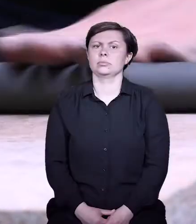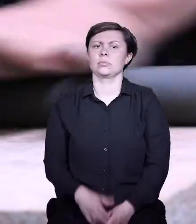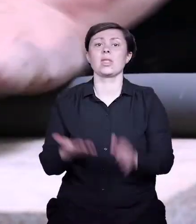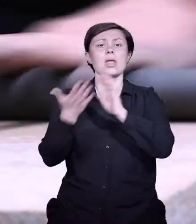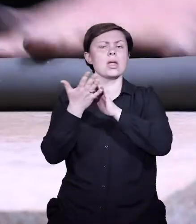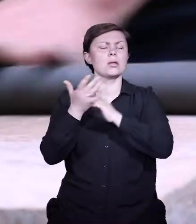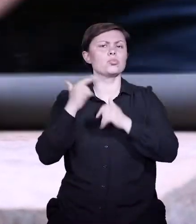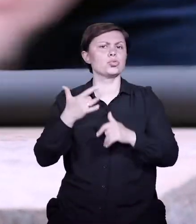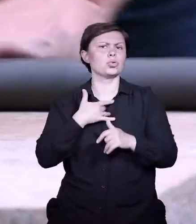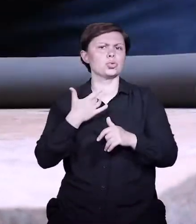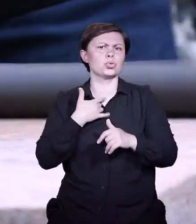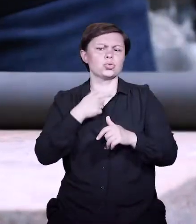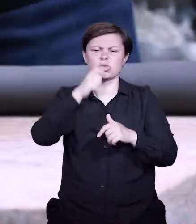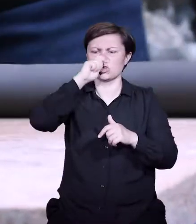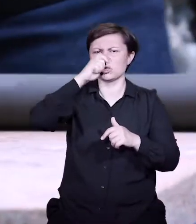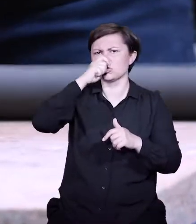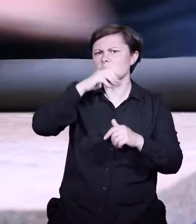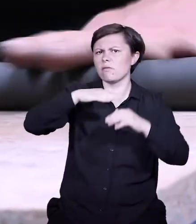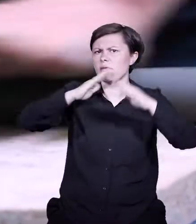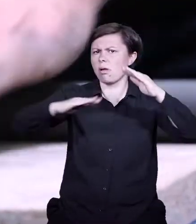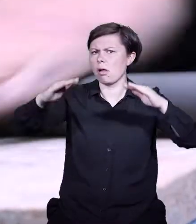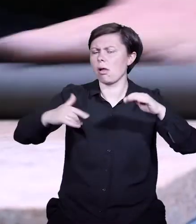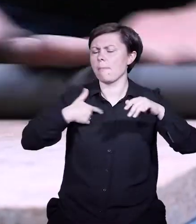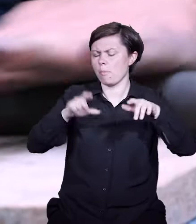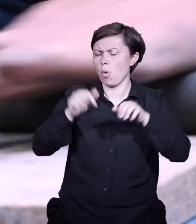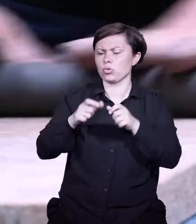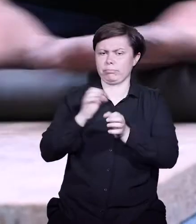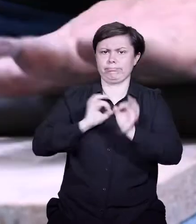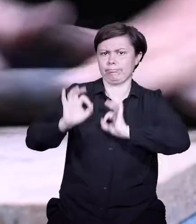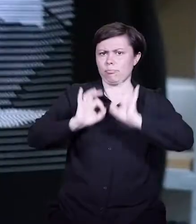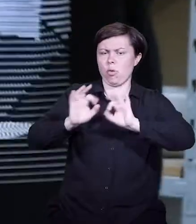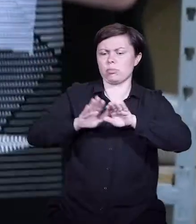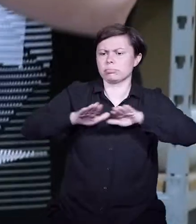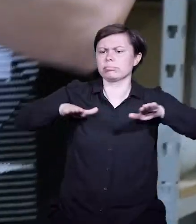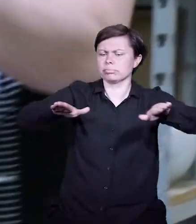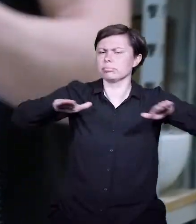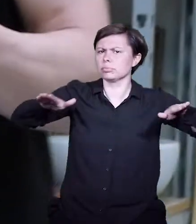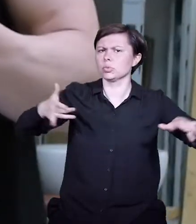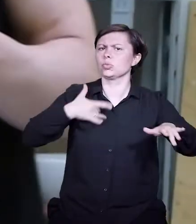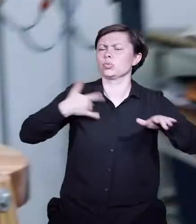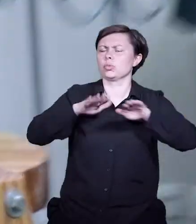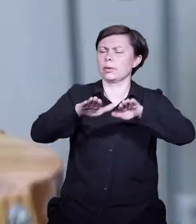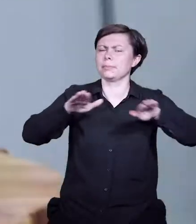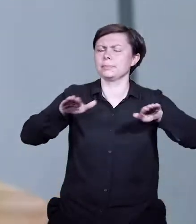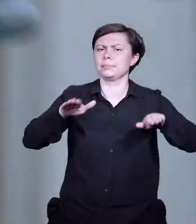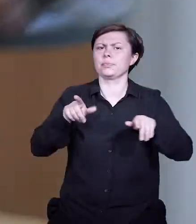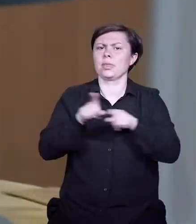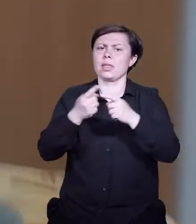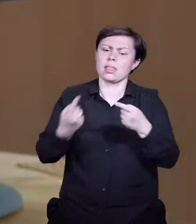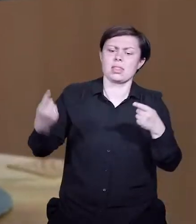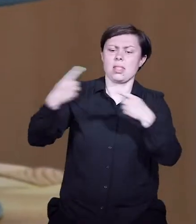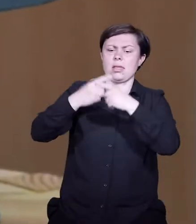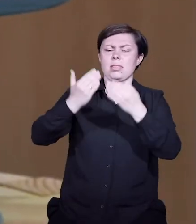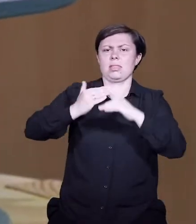Dłoń mi trzeba wyczuć nierówność w masie, zgrubienia. Pod palcami można to poczuć. Okay. I wlepiamy